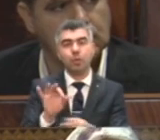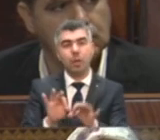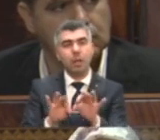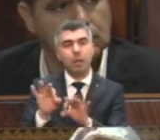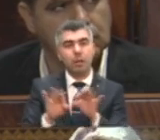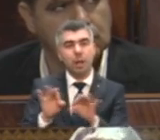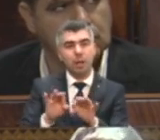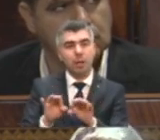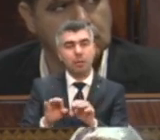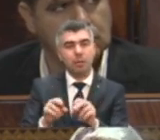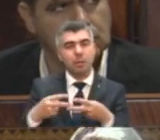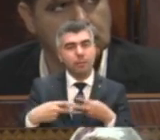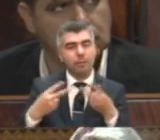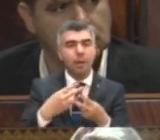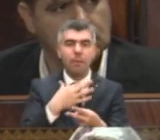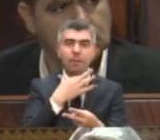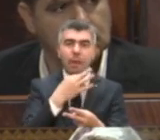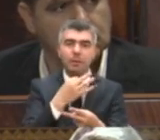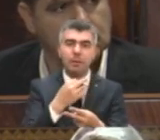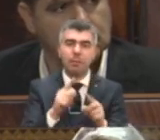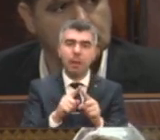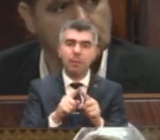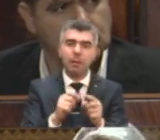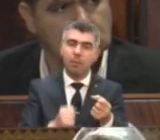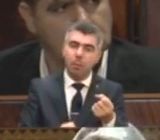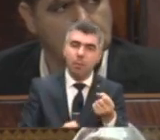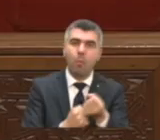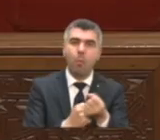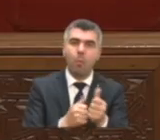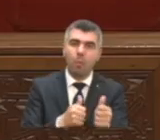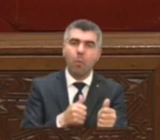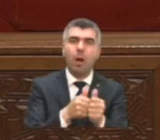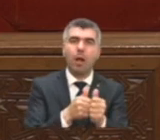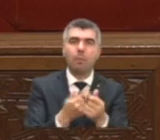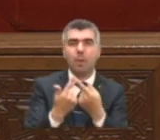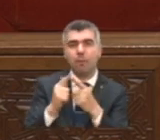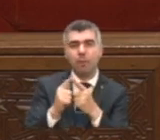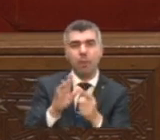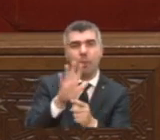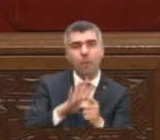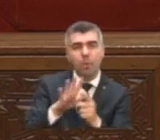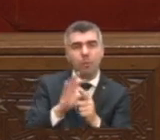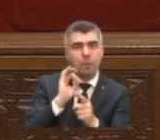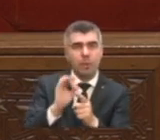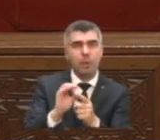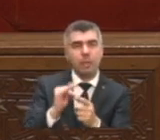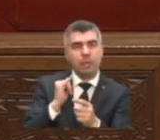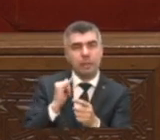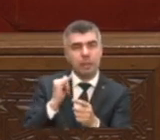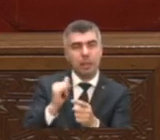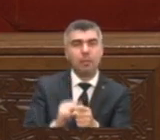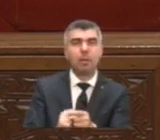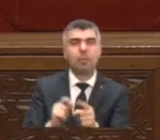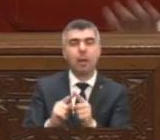المتخذة لتعجيب إصدار هذه التصاميم حتى تواكب متطلبات التنمية الاقتصادية والاجتماعية والعمرانية المنشودة